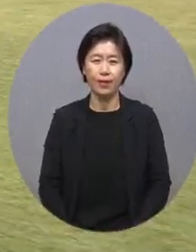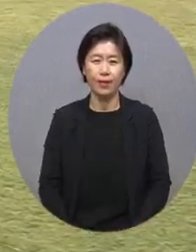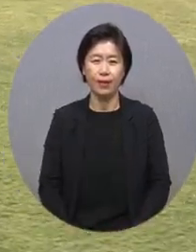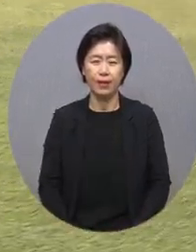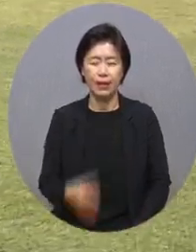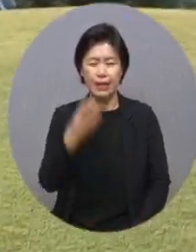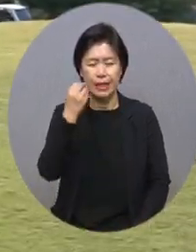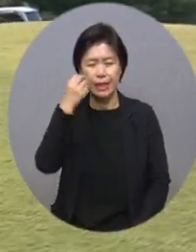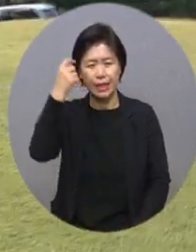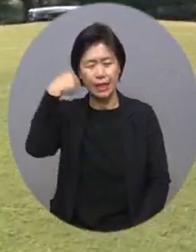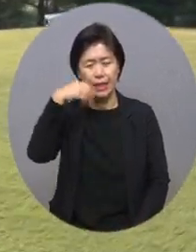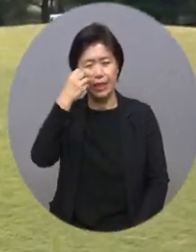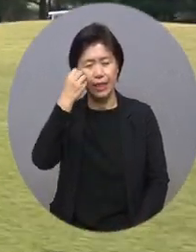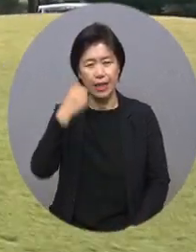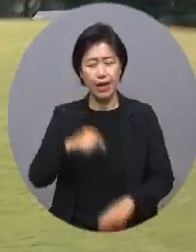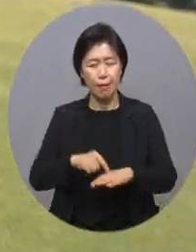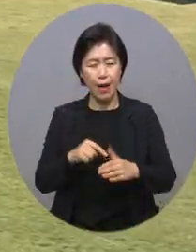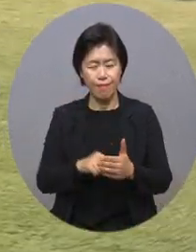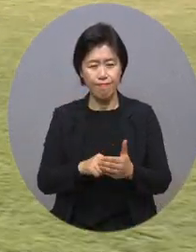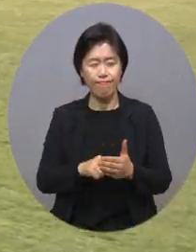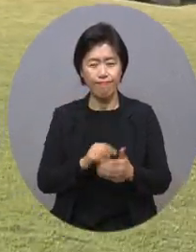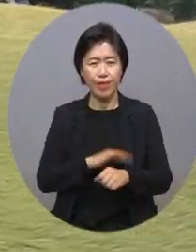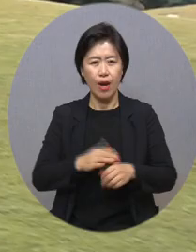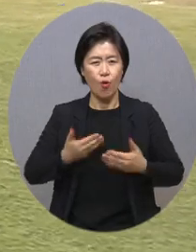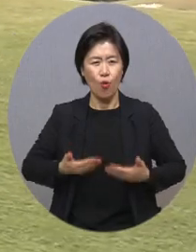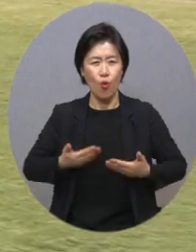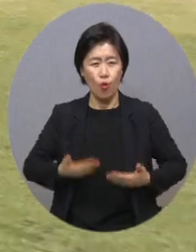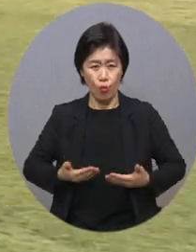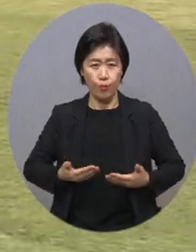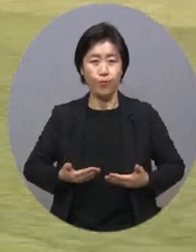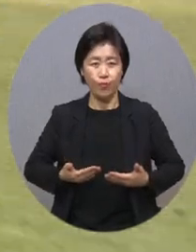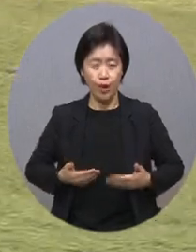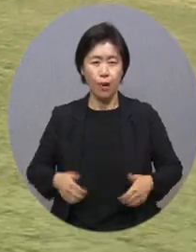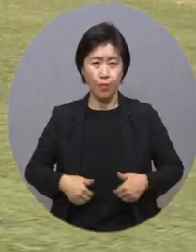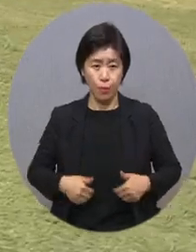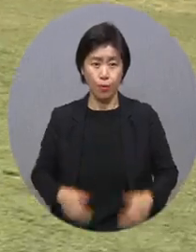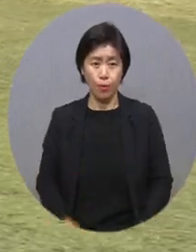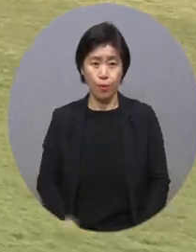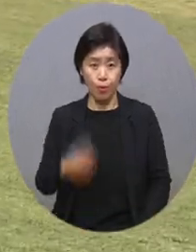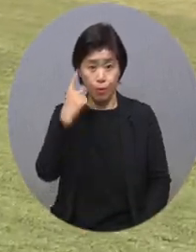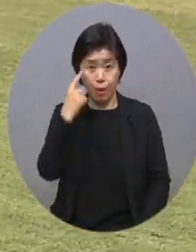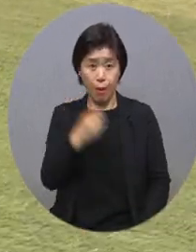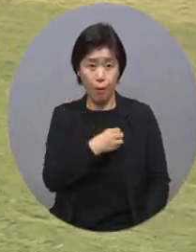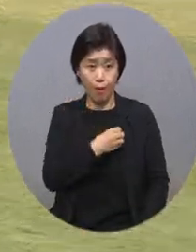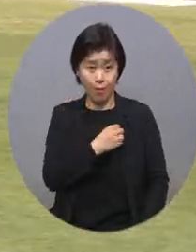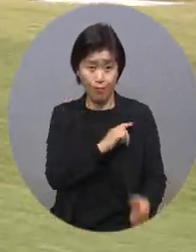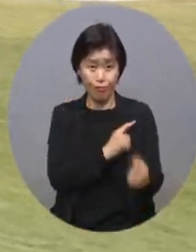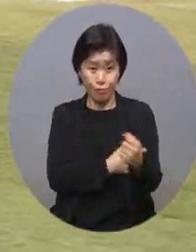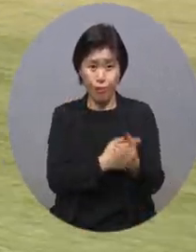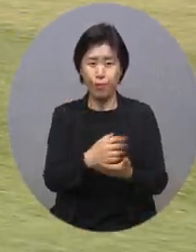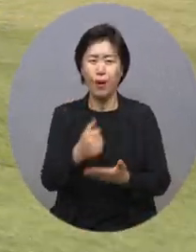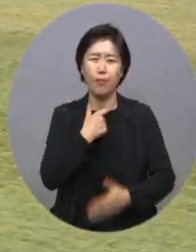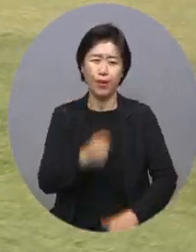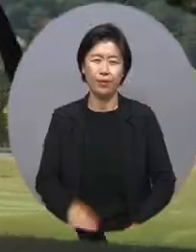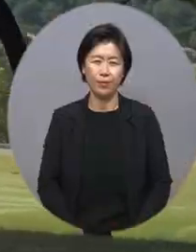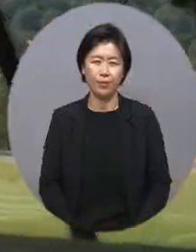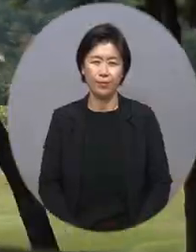이상하네. 좀 마음을 다잡아야 회원권을 가질 수 있는데 일단 첫 번째 홀은 약간 웃으면서 넘기도록